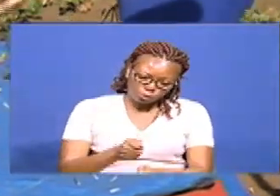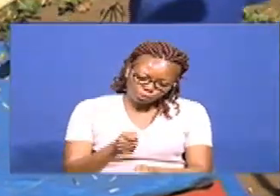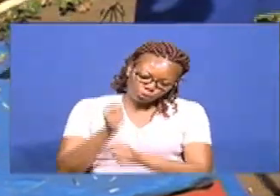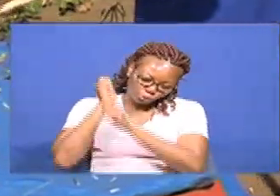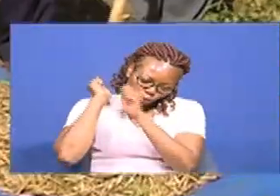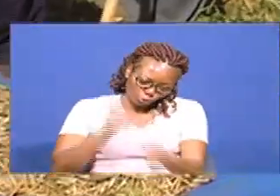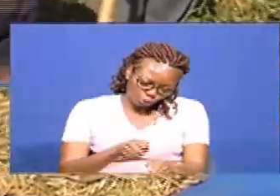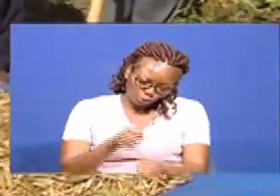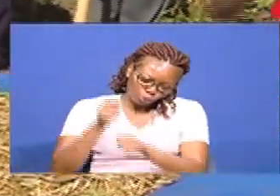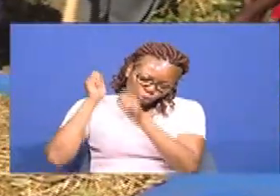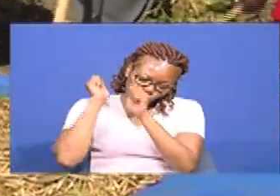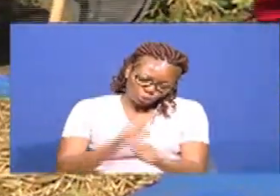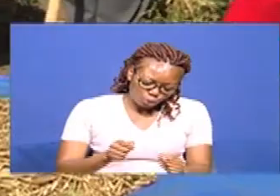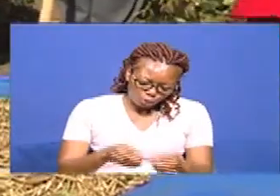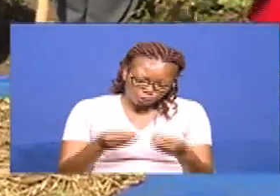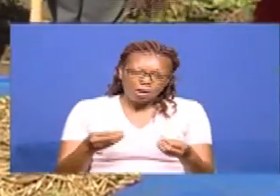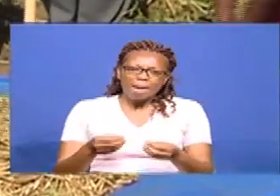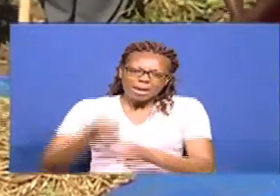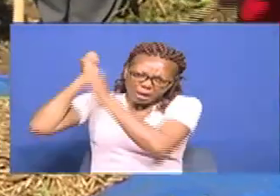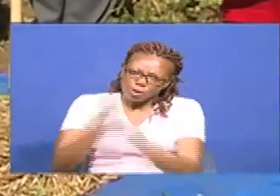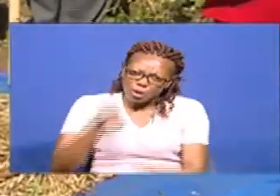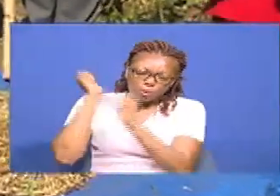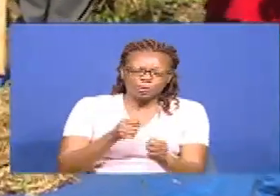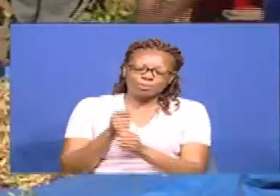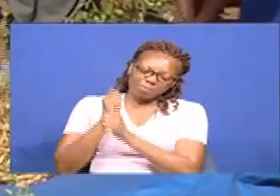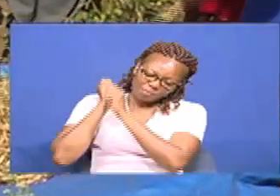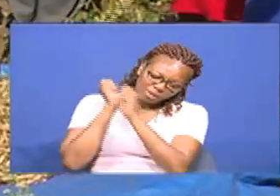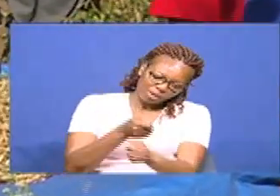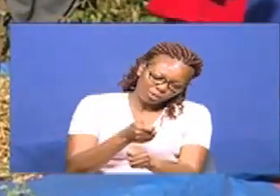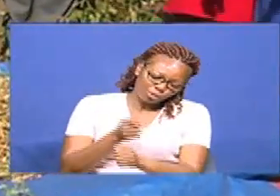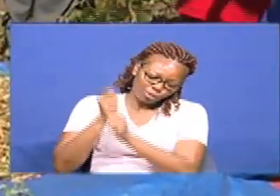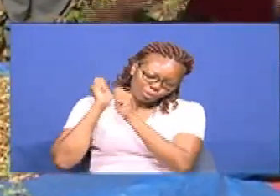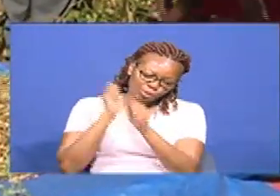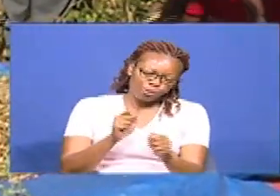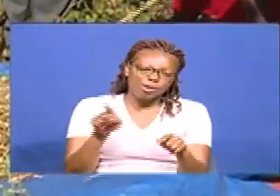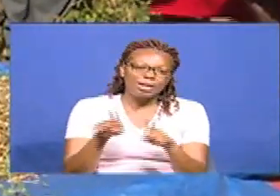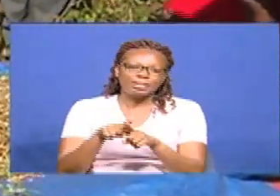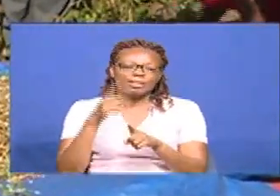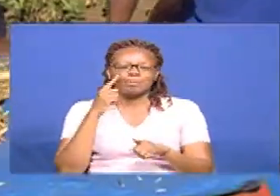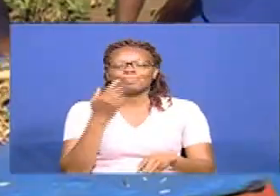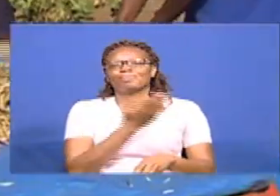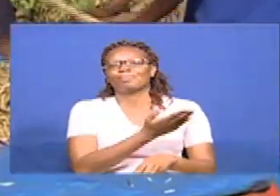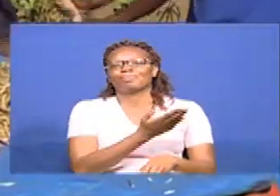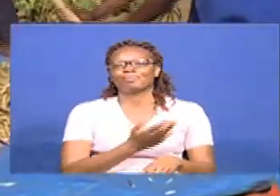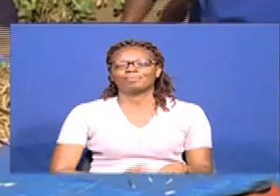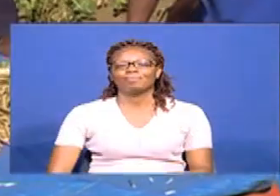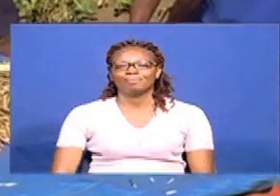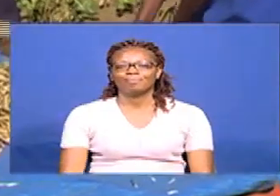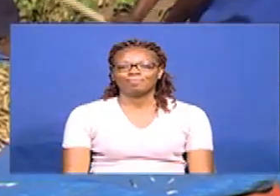kwa wakulima wadogo. Usipige na nguvu sana kwani ni mmea mdogo. Fanya hivi.